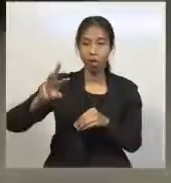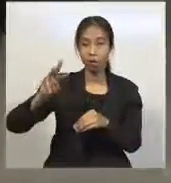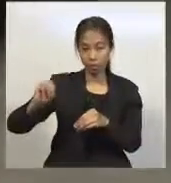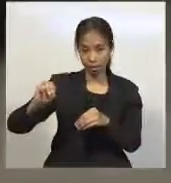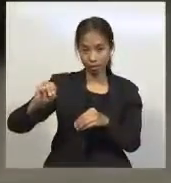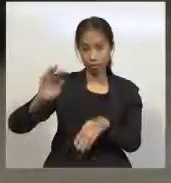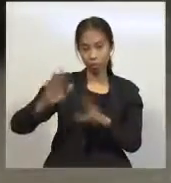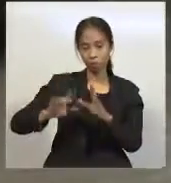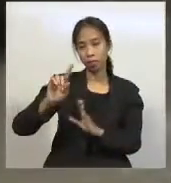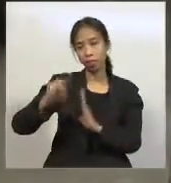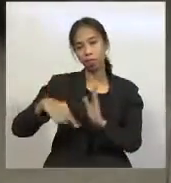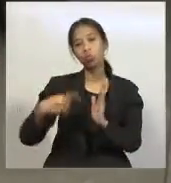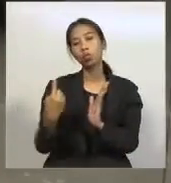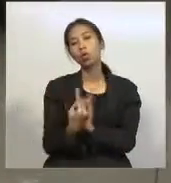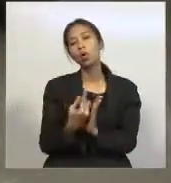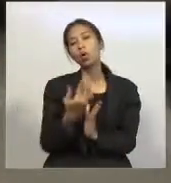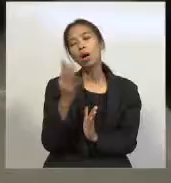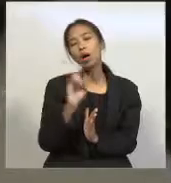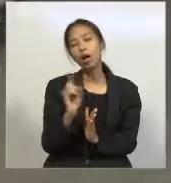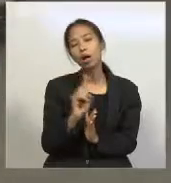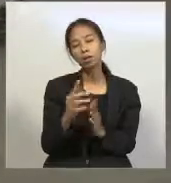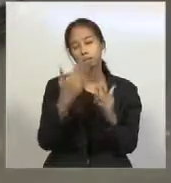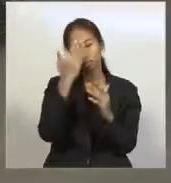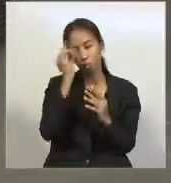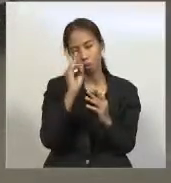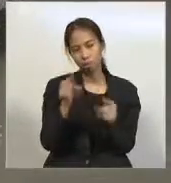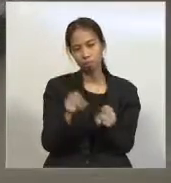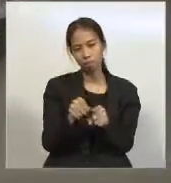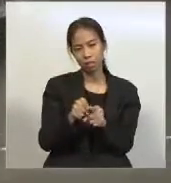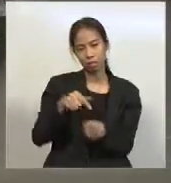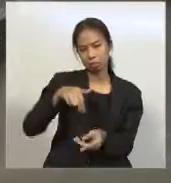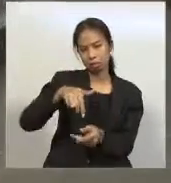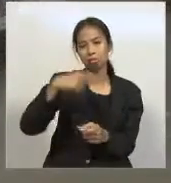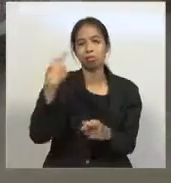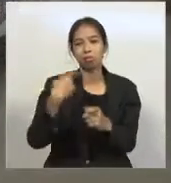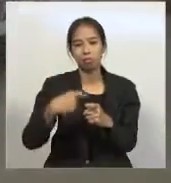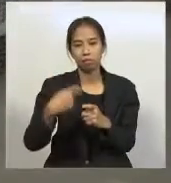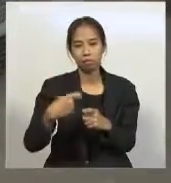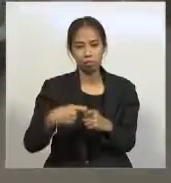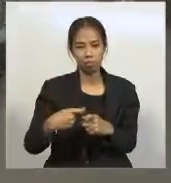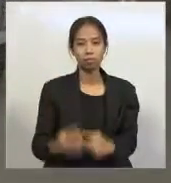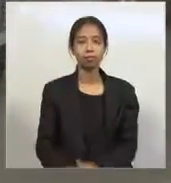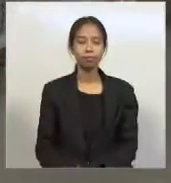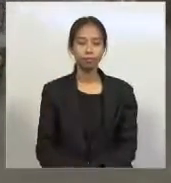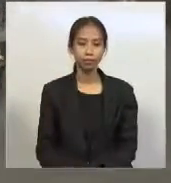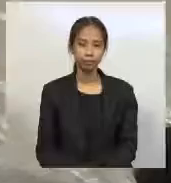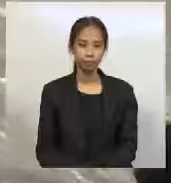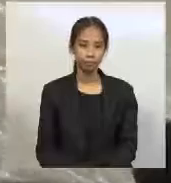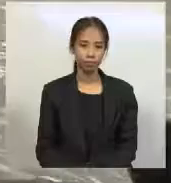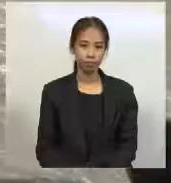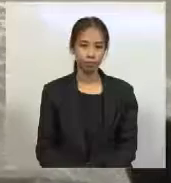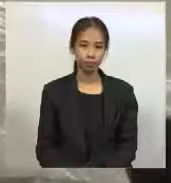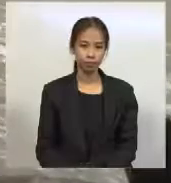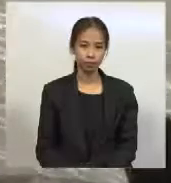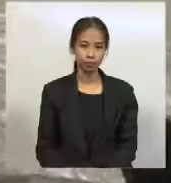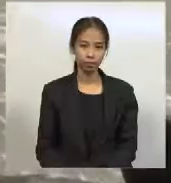วลากว่า1ชั่วโมงนะคะเนื่องจากสภาพพื้นที่เป็นเส้นทางที่เดินทางค่อนข้างยากลำบากค่ะเจ้าหน้าที่บาง